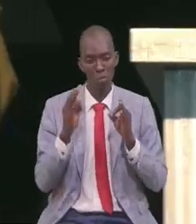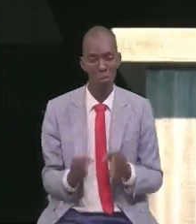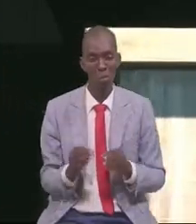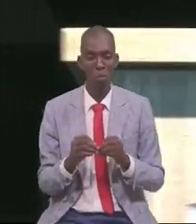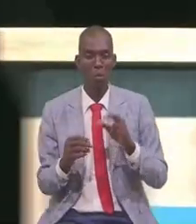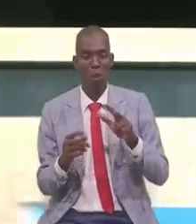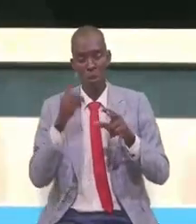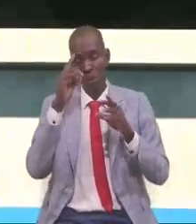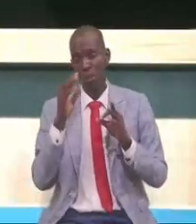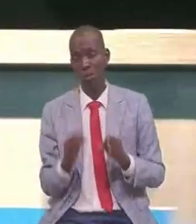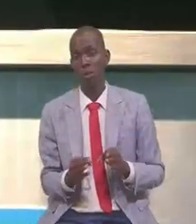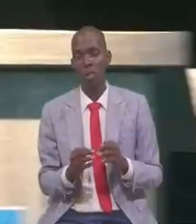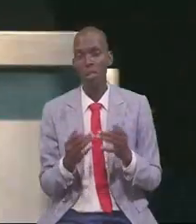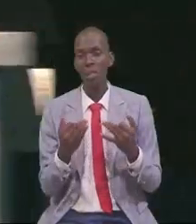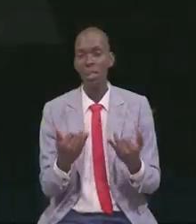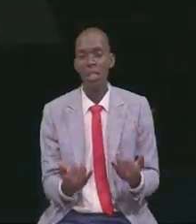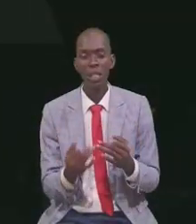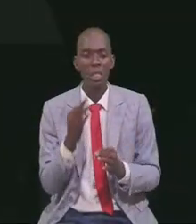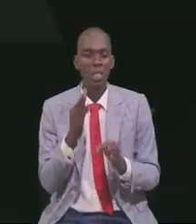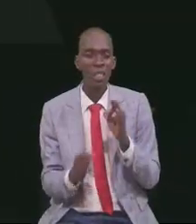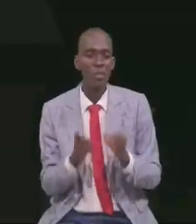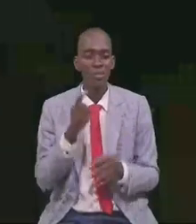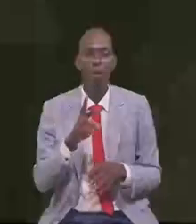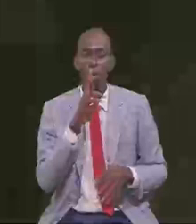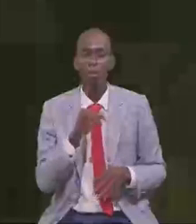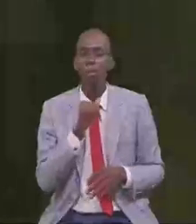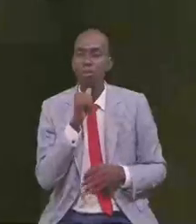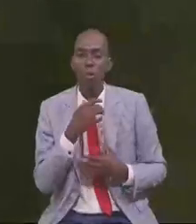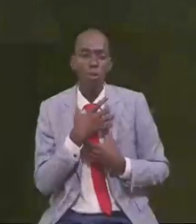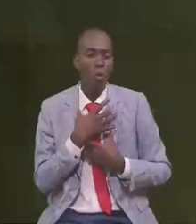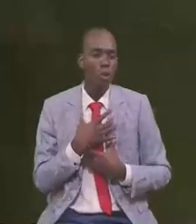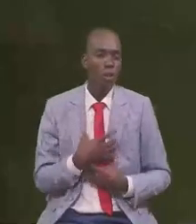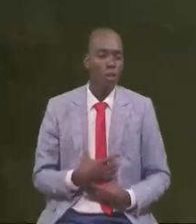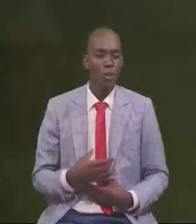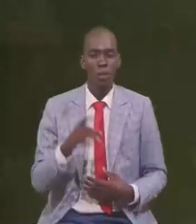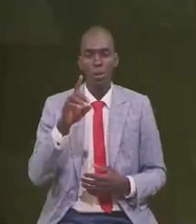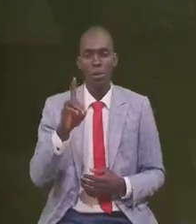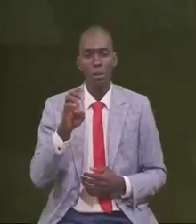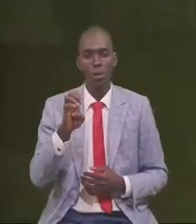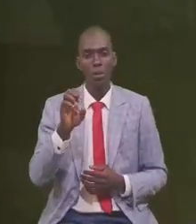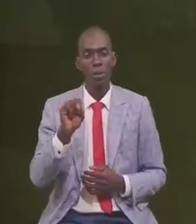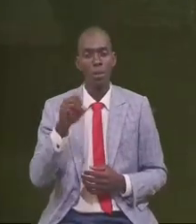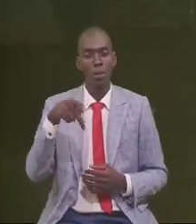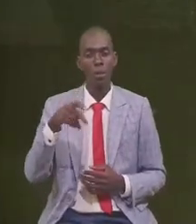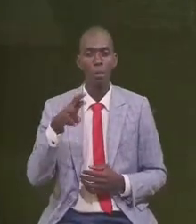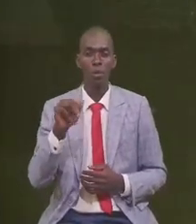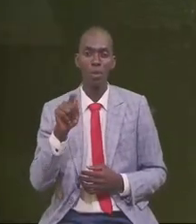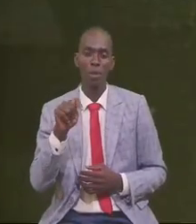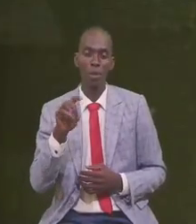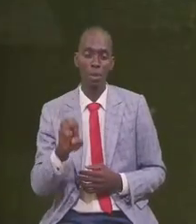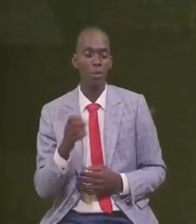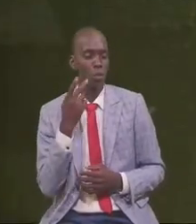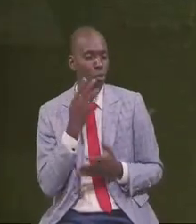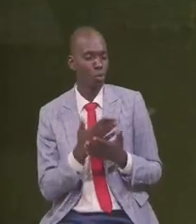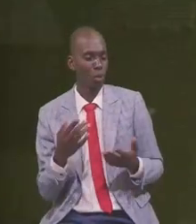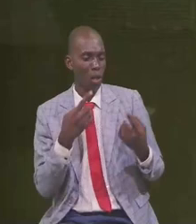détermination. Si tu n'as pas ce vif désir, tu vois des choses autour de toi là-bas. Peut-être il va